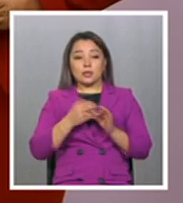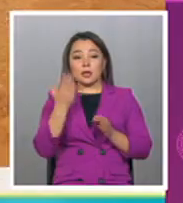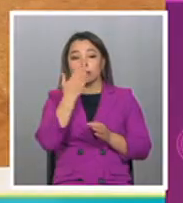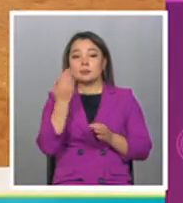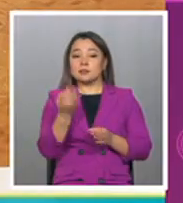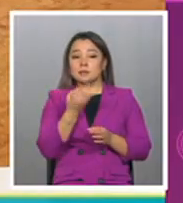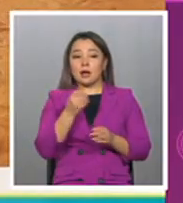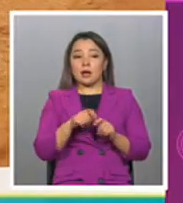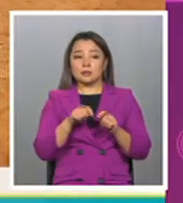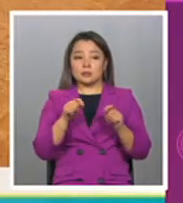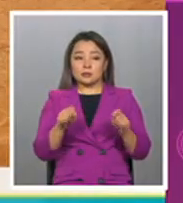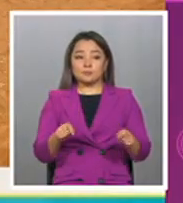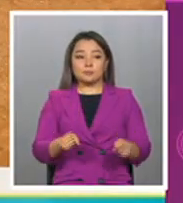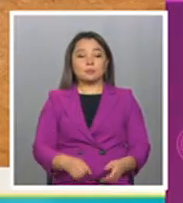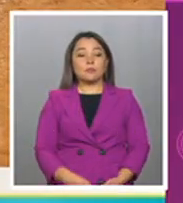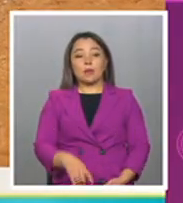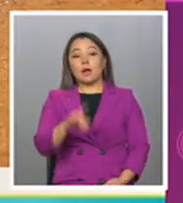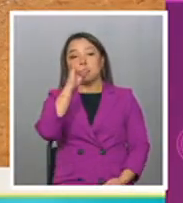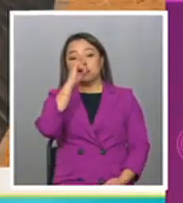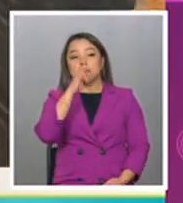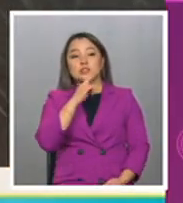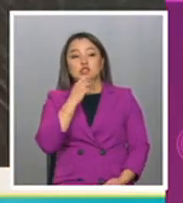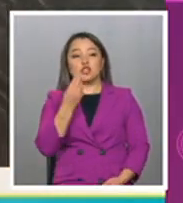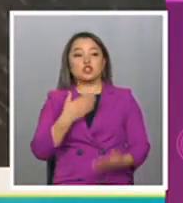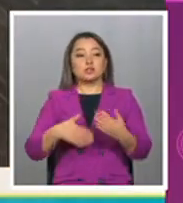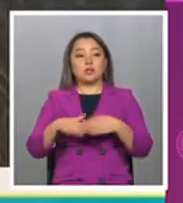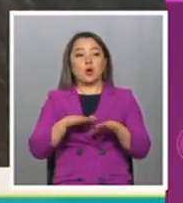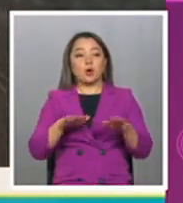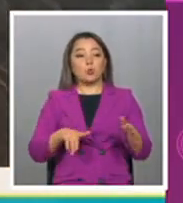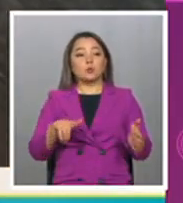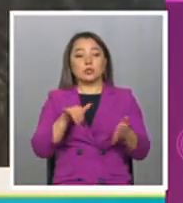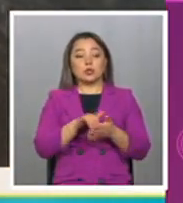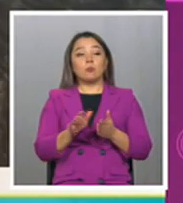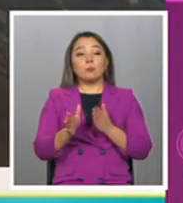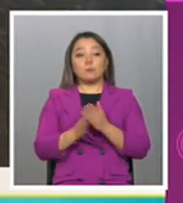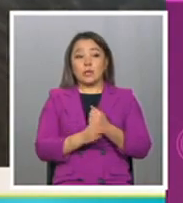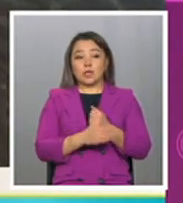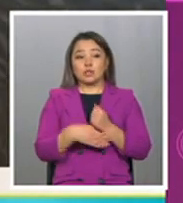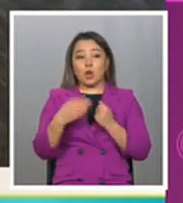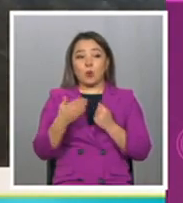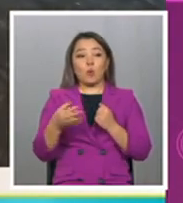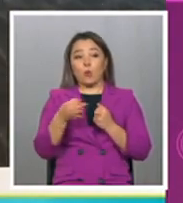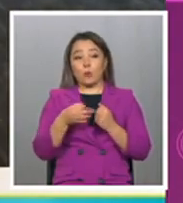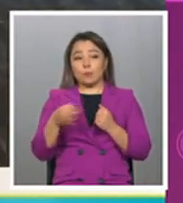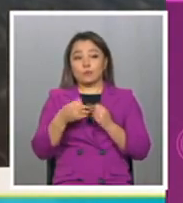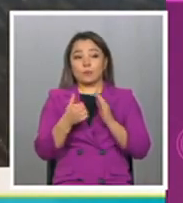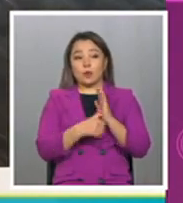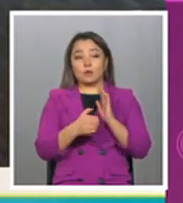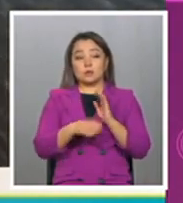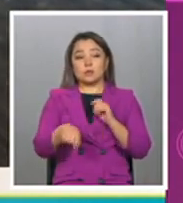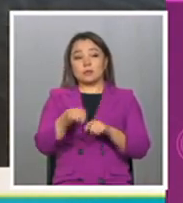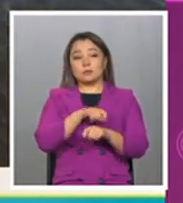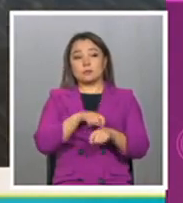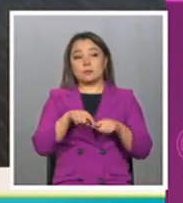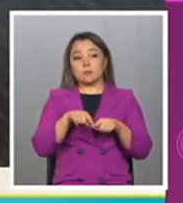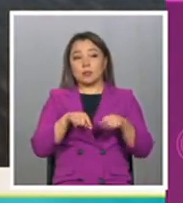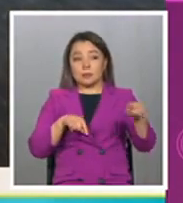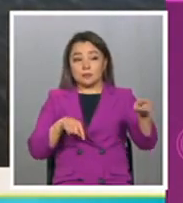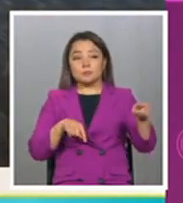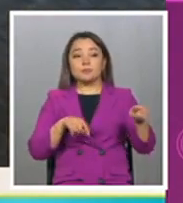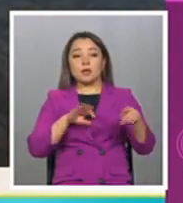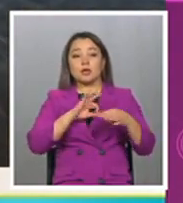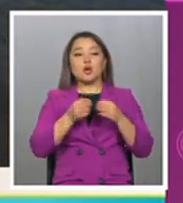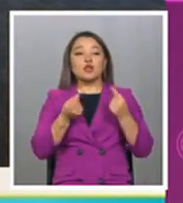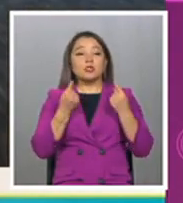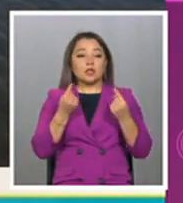көрейік. Қазақстанның шығысында орналасқан Балқаш көлі 600 шақырымға созылып жатқан аса ірі